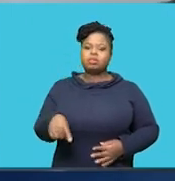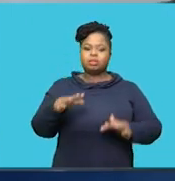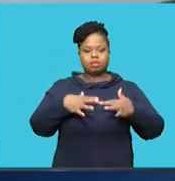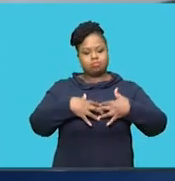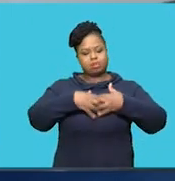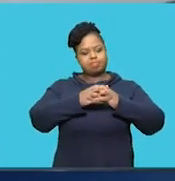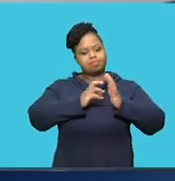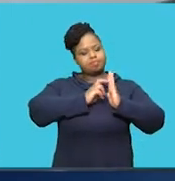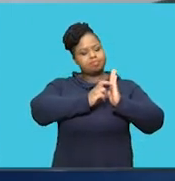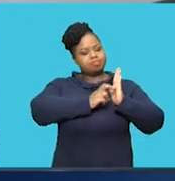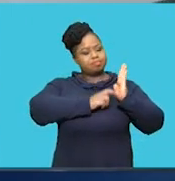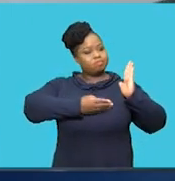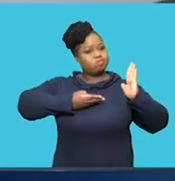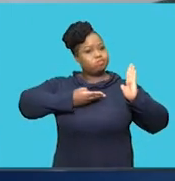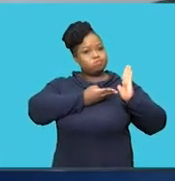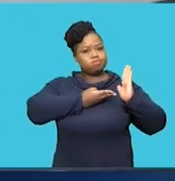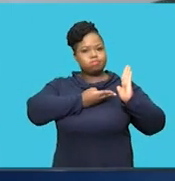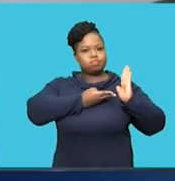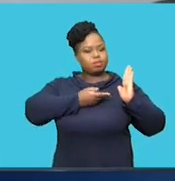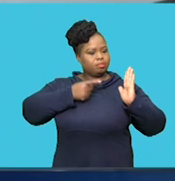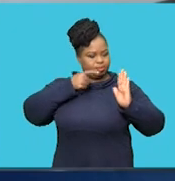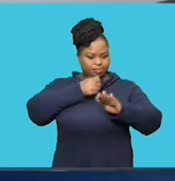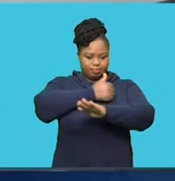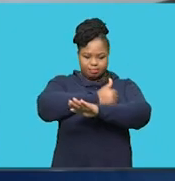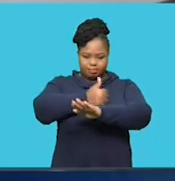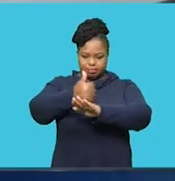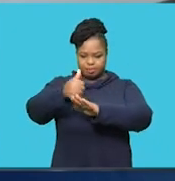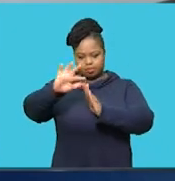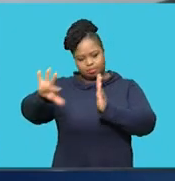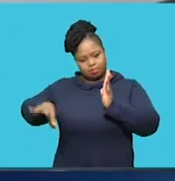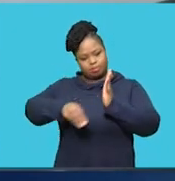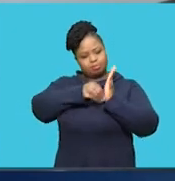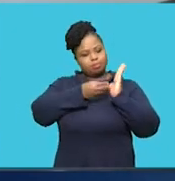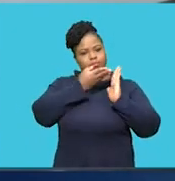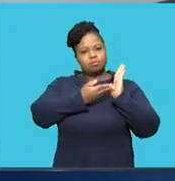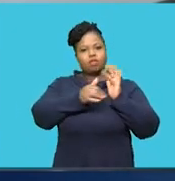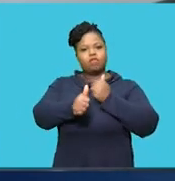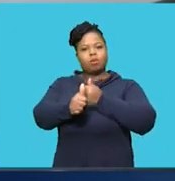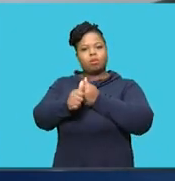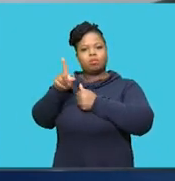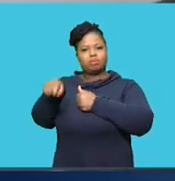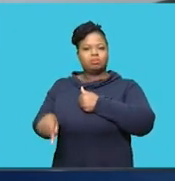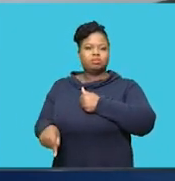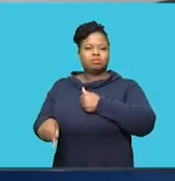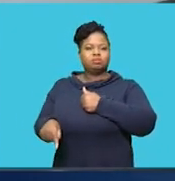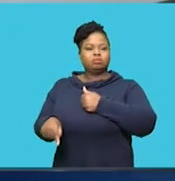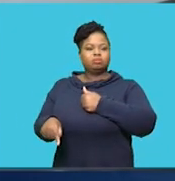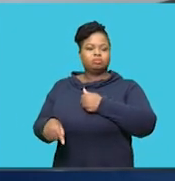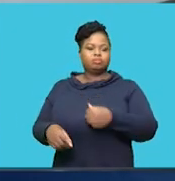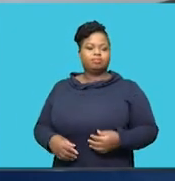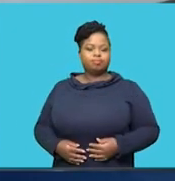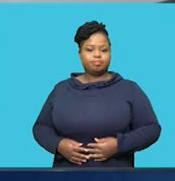ukubana zonke ezi stakeholders zilandele umthetho and zigcine ucwangco